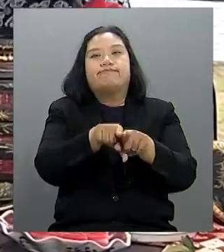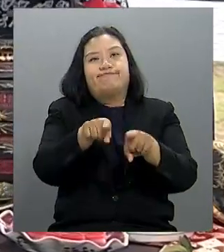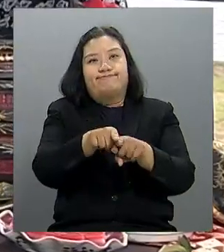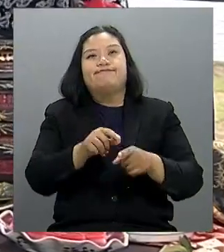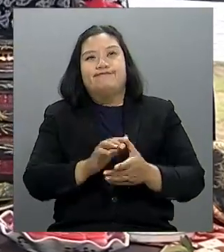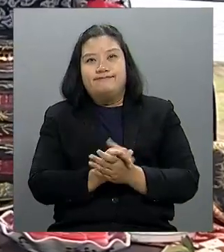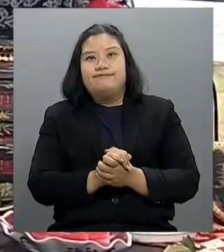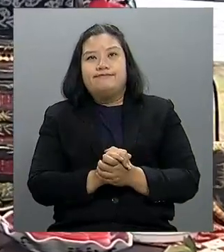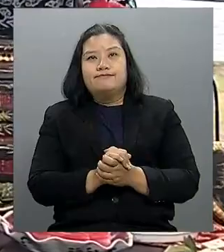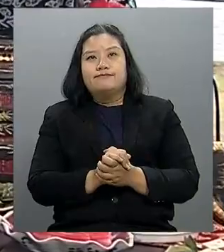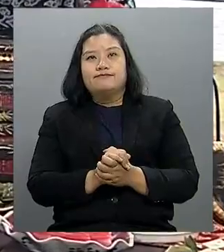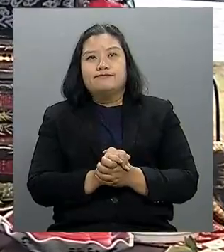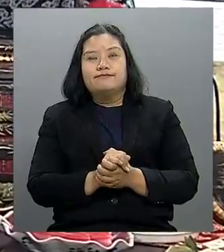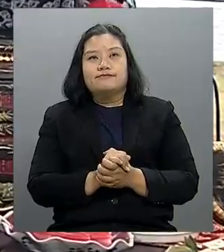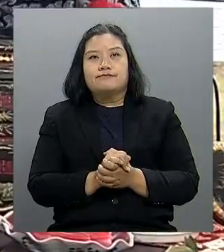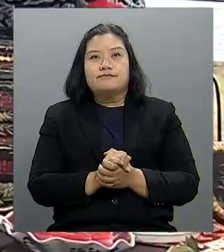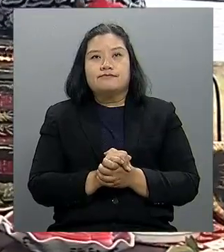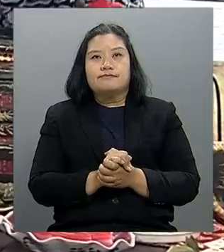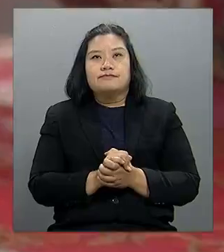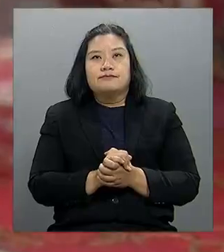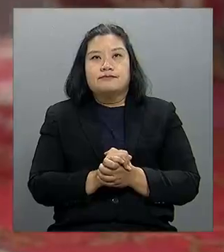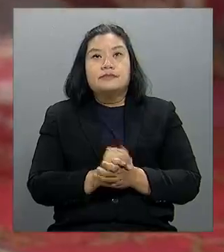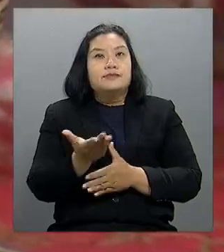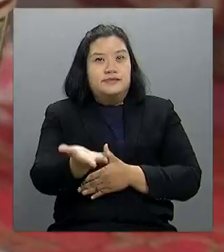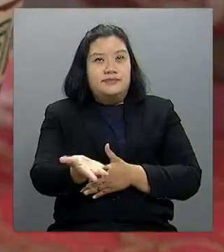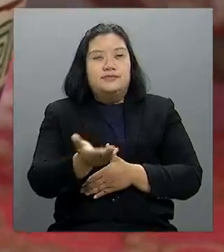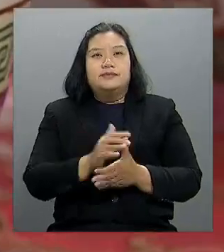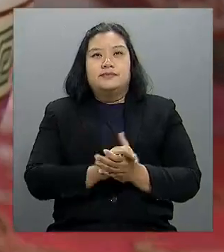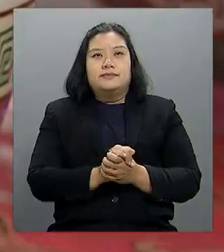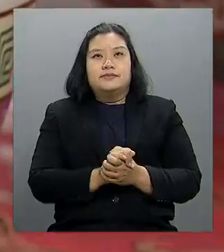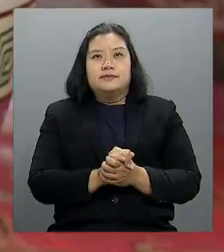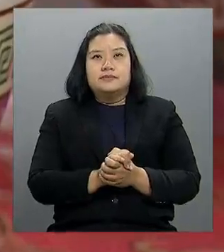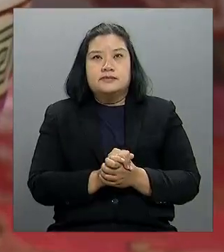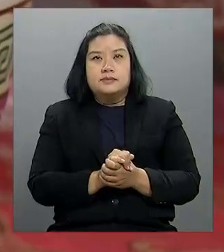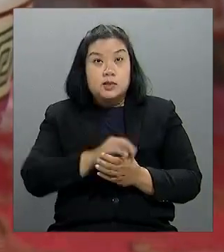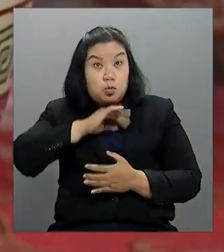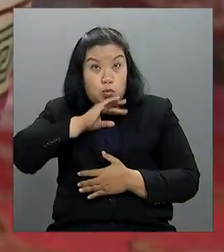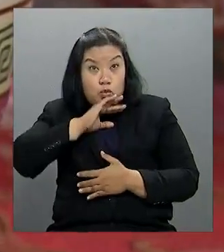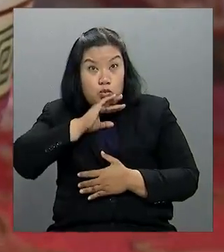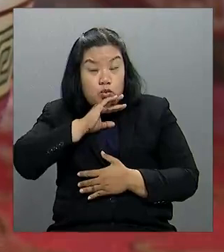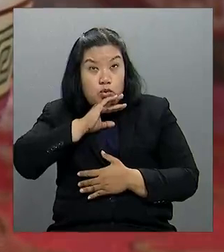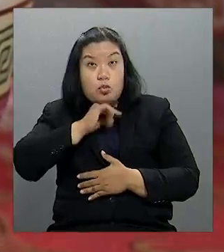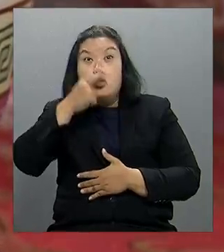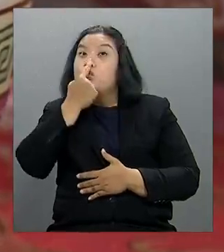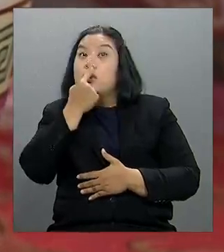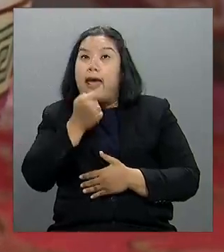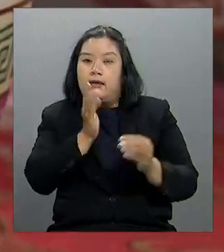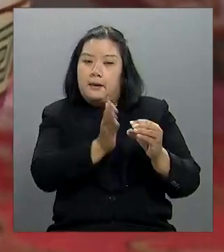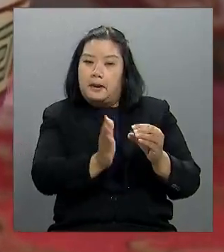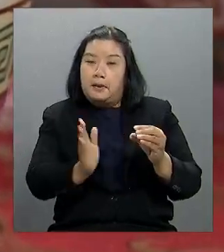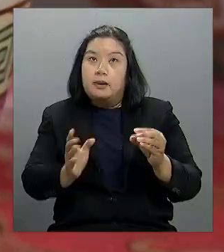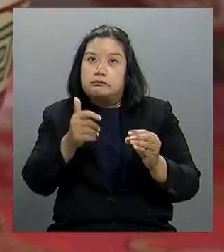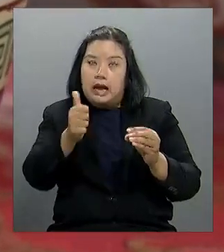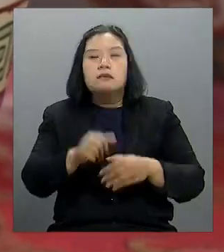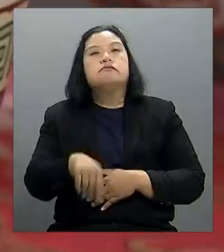ที่สำคัญก็คือนี่ครับเรื่องของวิธีการเกิด เป็นขนมแต่มีหมูแดงด้วยเหรอ ใช่ครับเป็นวิถีของบ้าบ๋านะครับที่ชาวจีนนะ